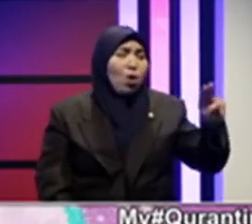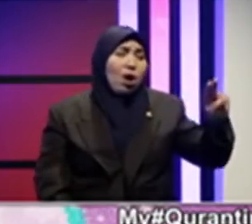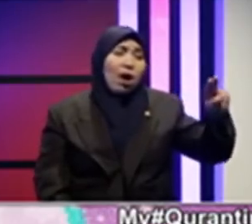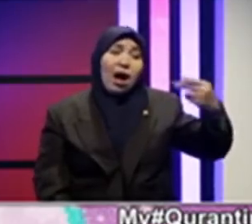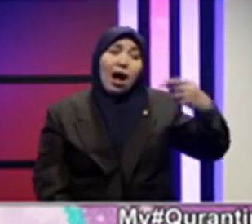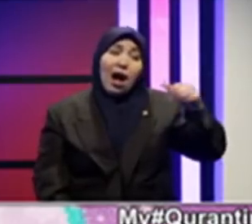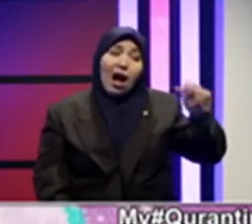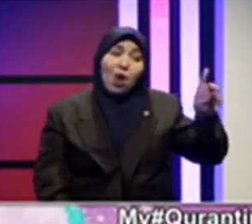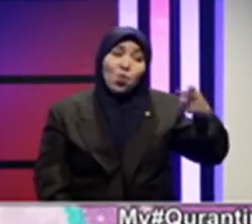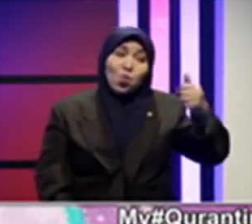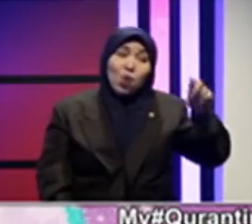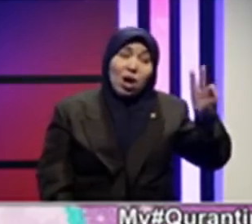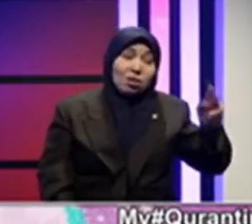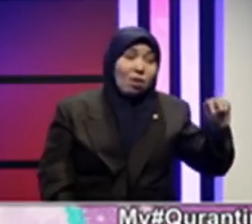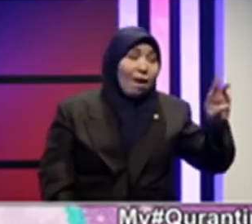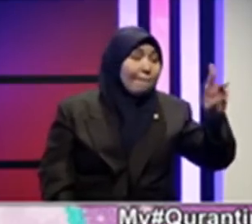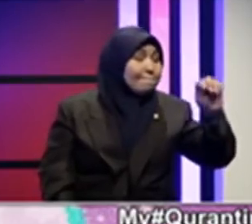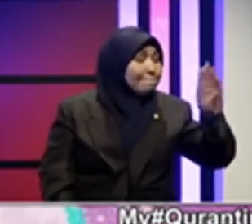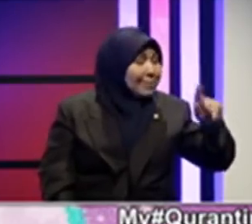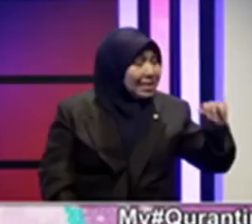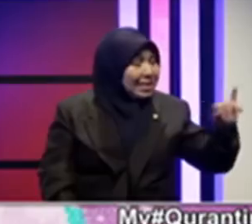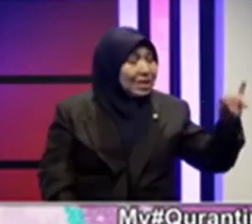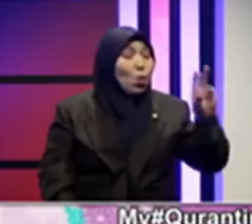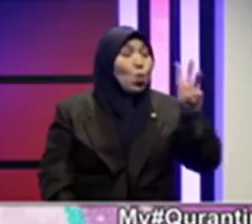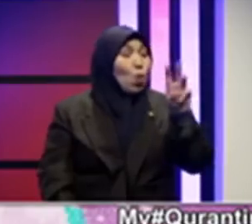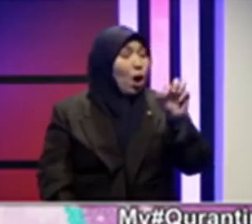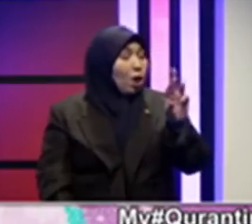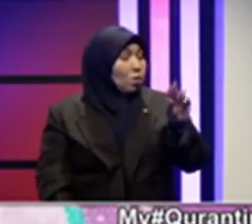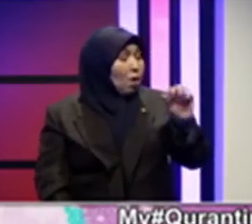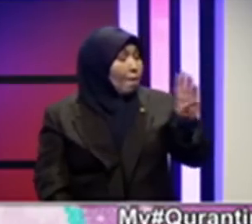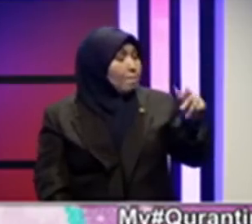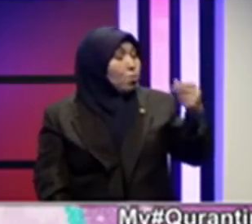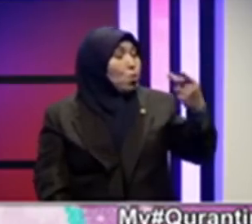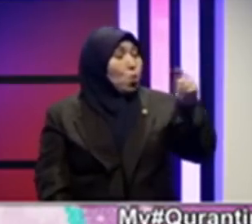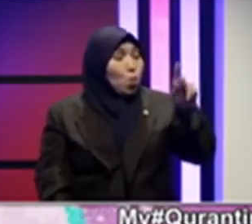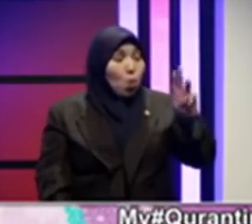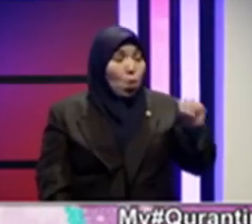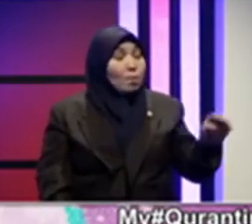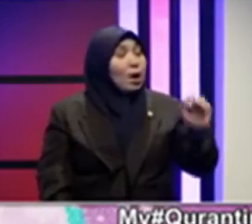Innallaha huwa rabbi wa rabbi bukum